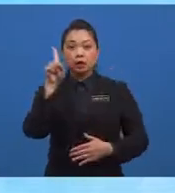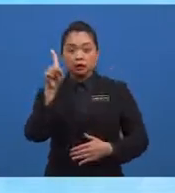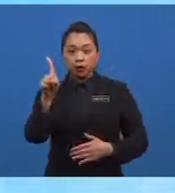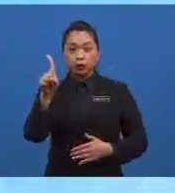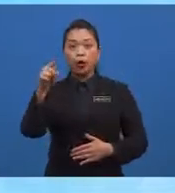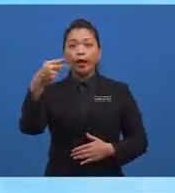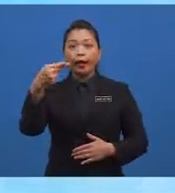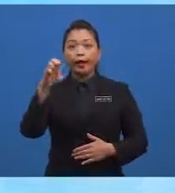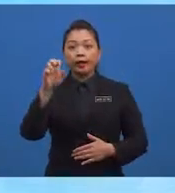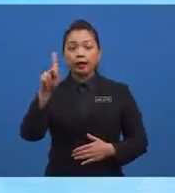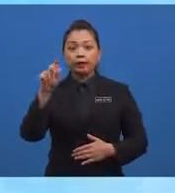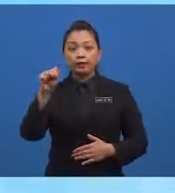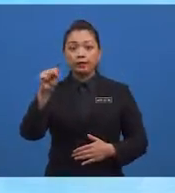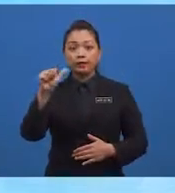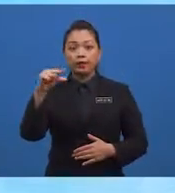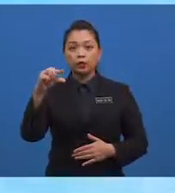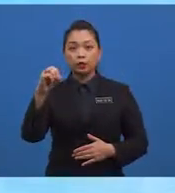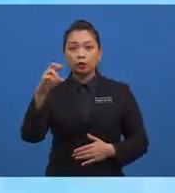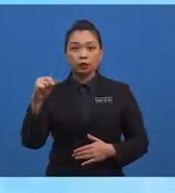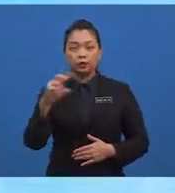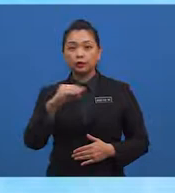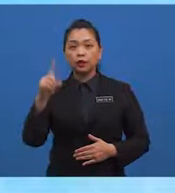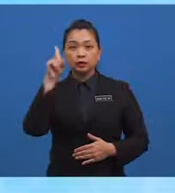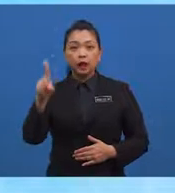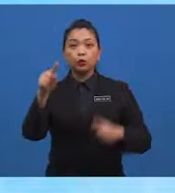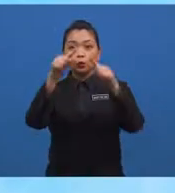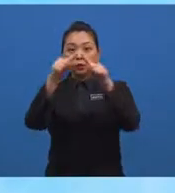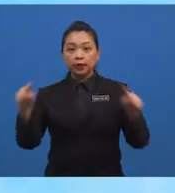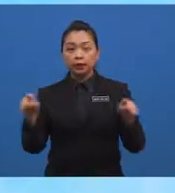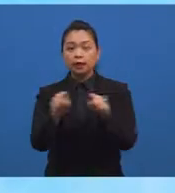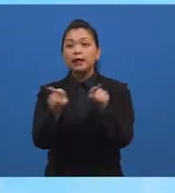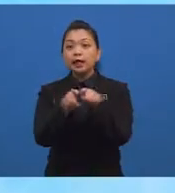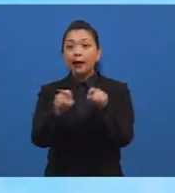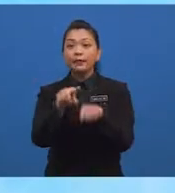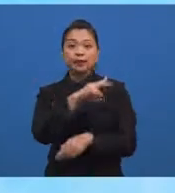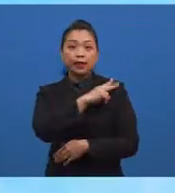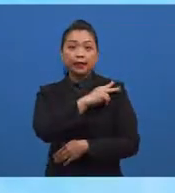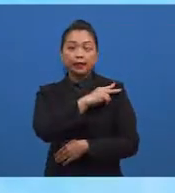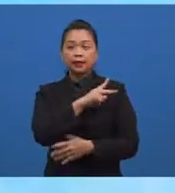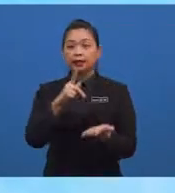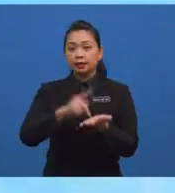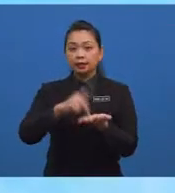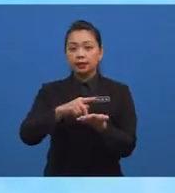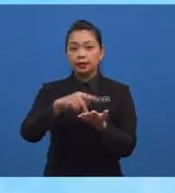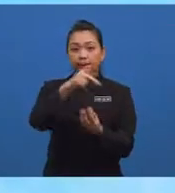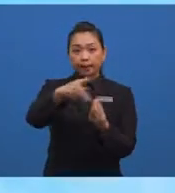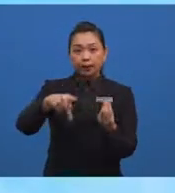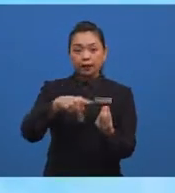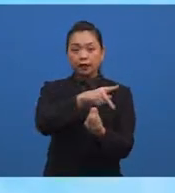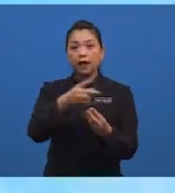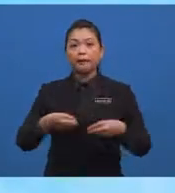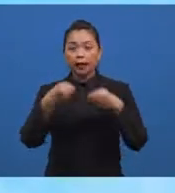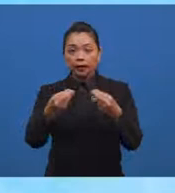sebuah heksagon dan sebuah segitiga sama kaki. Kira perimeter bagi